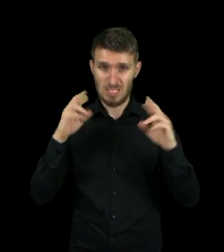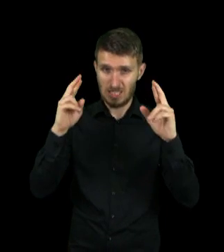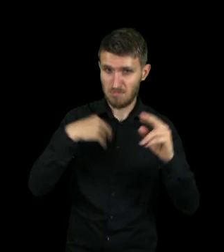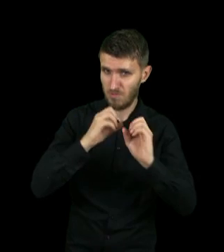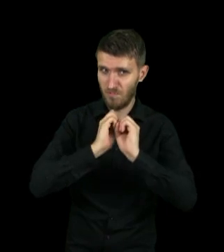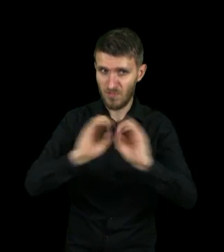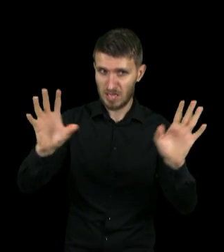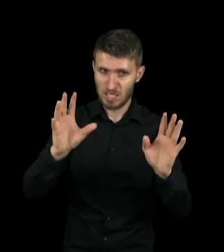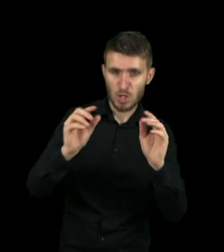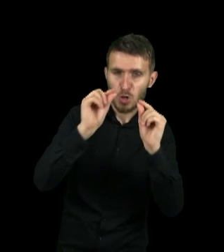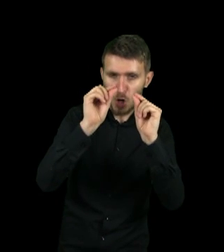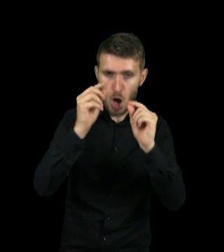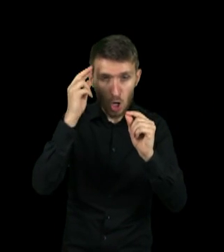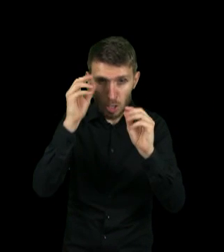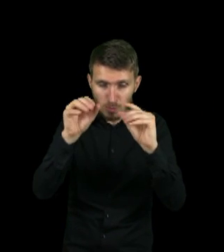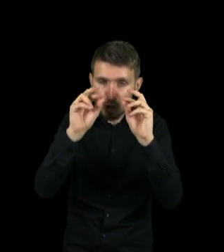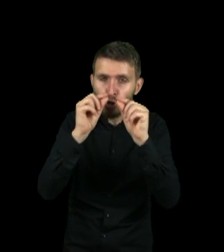oglądania kolejnych